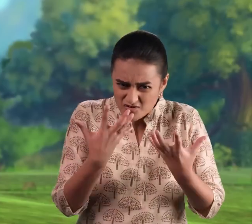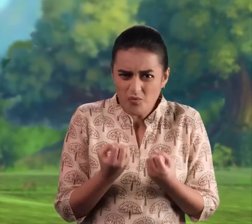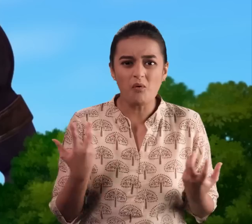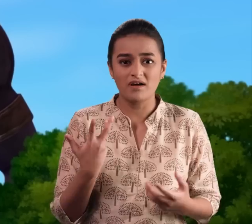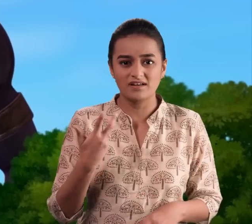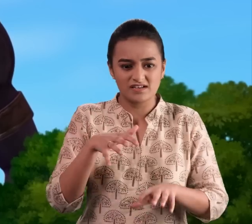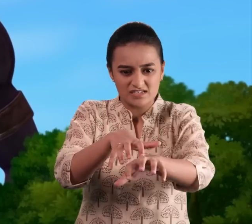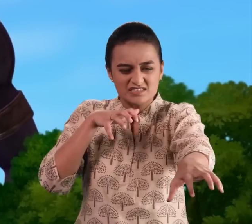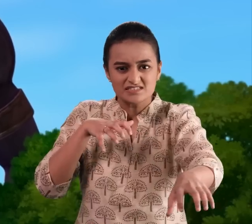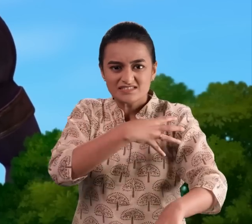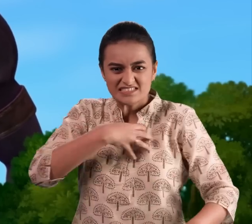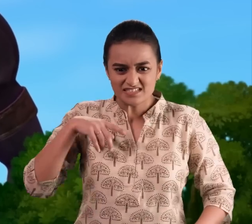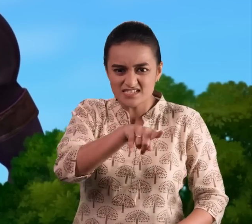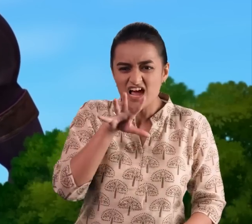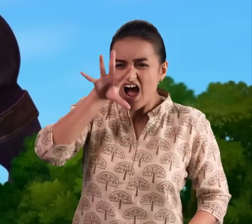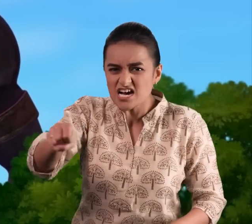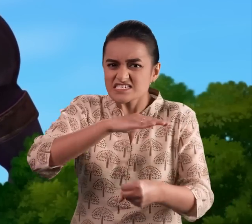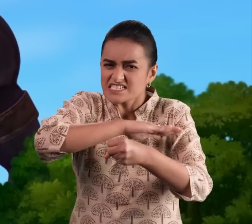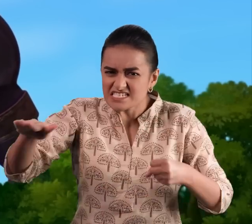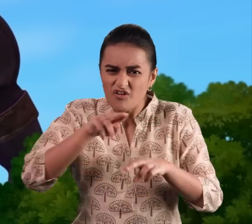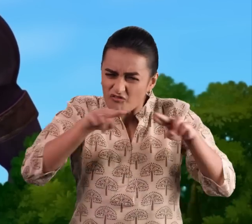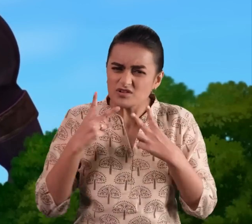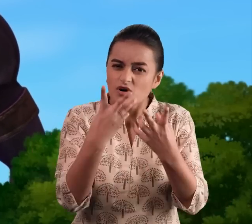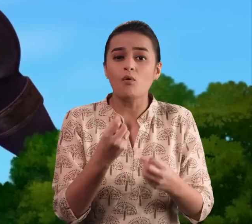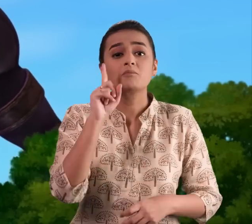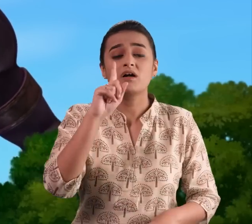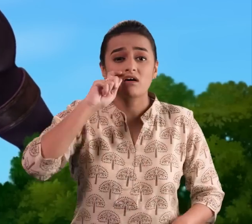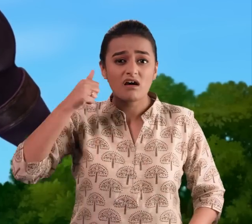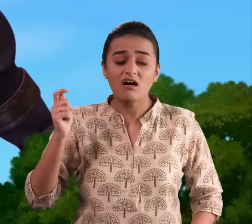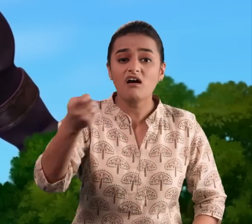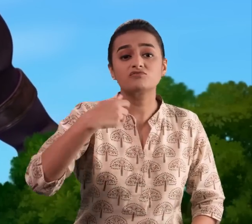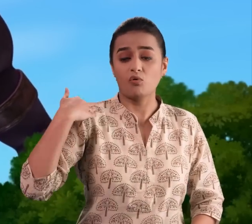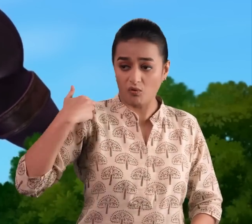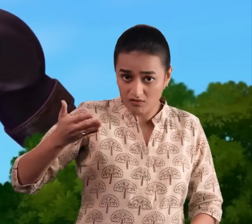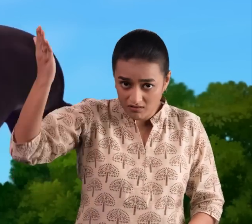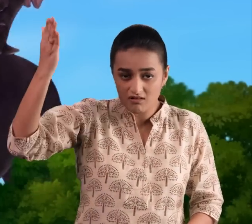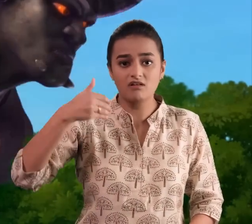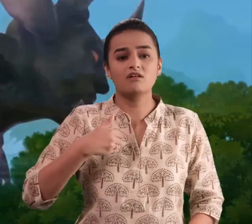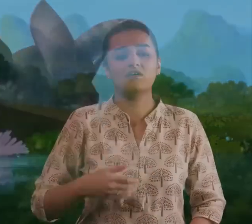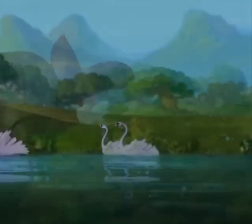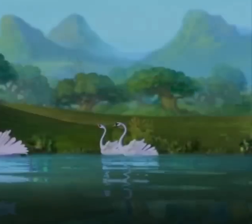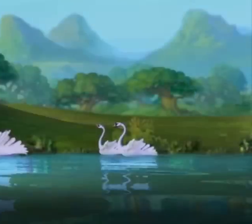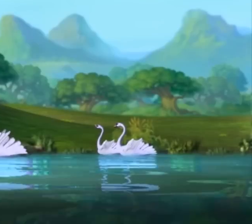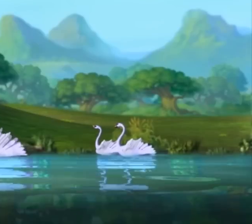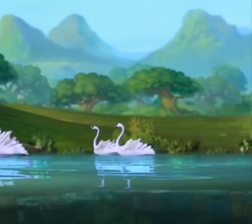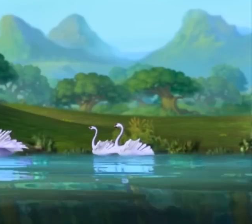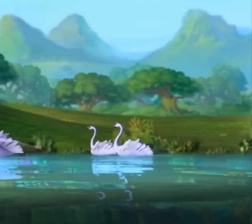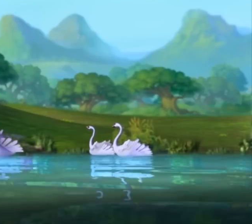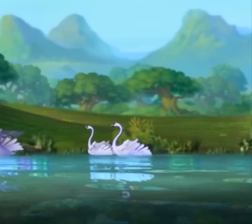चाहता तो था कि ये शिकार का खेल पूरा देखूं, किंतु महाराज कंस ने बुलावा भेजा है।